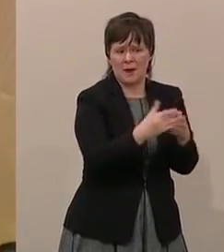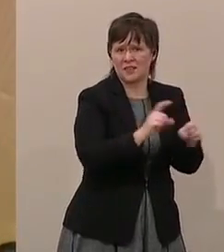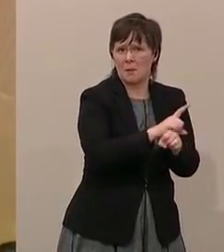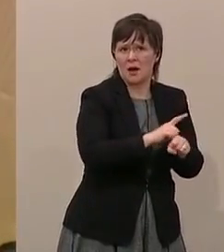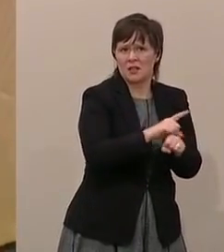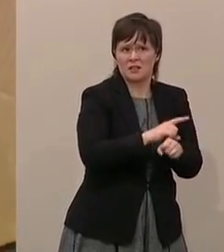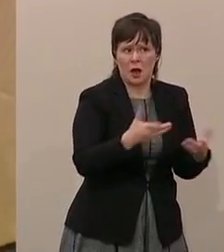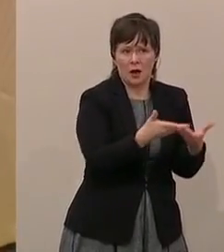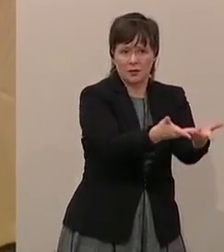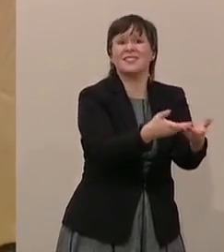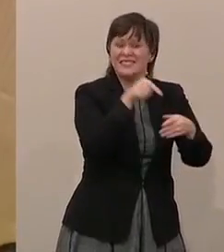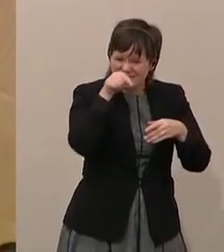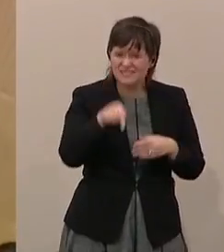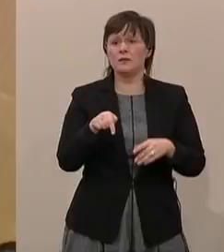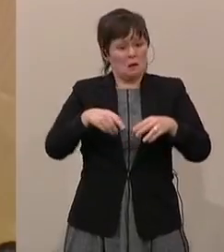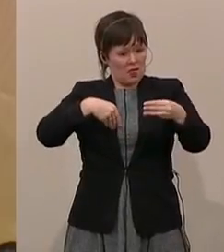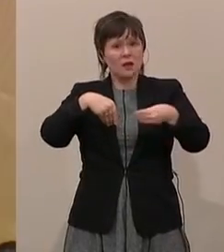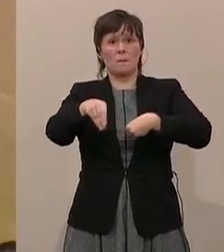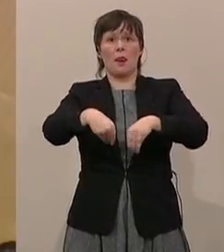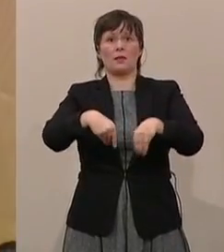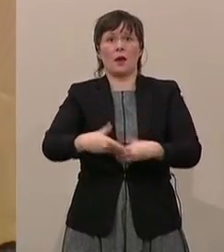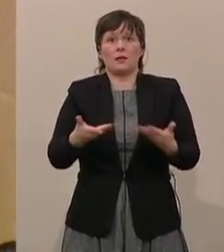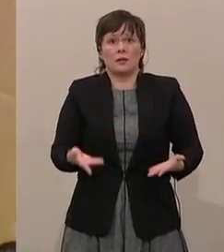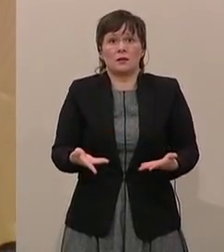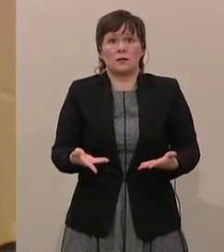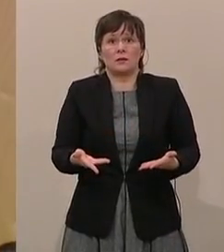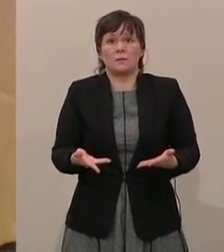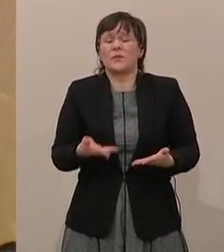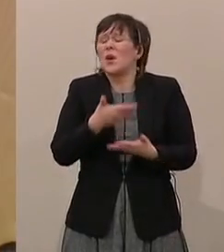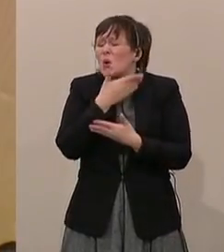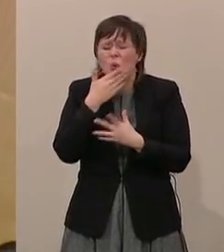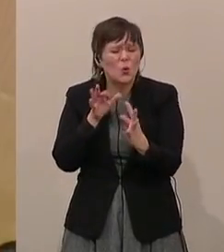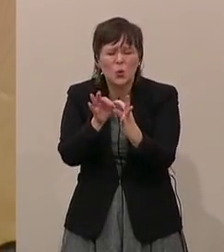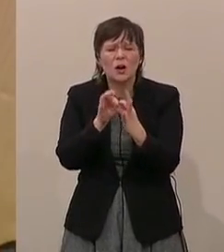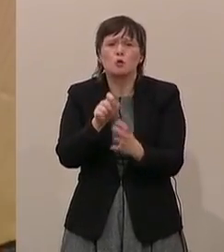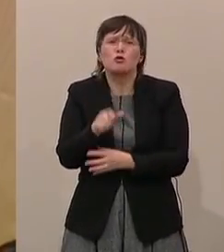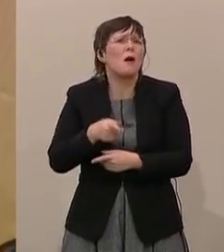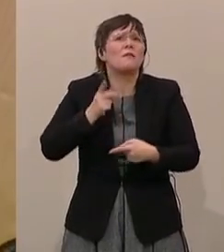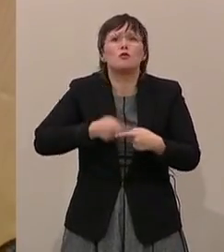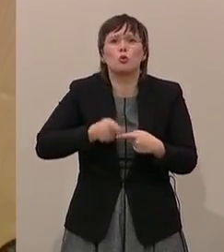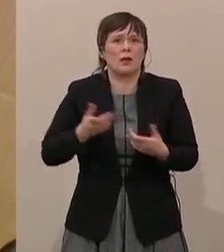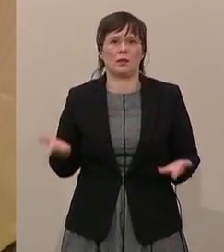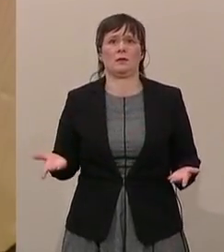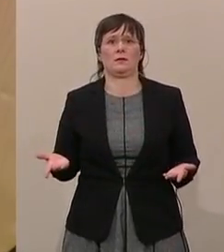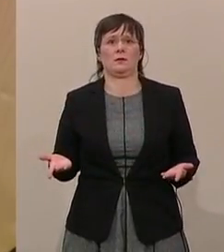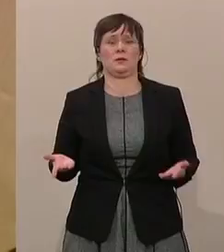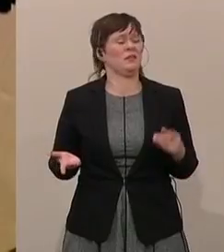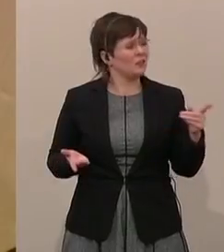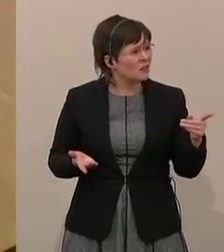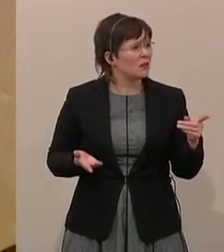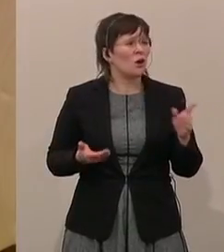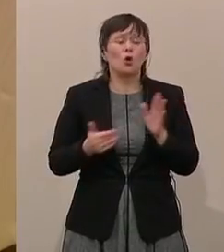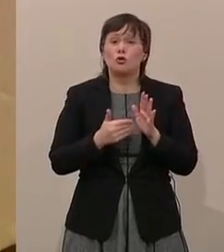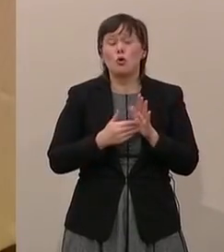verbringen. Das ist die Flexibilität, meine sehr geehrten Damen und Herren. Das hat mit 12 Stunden nichts zu tun. Da können Sie noch so oft diesen